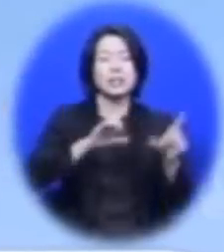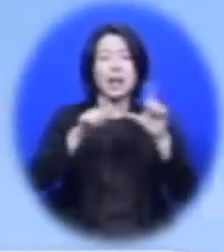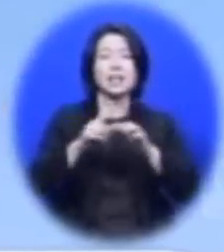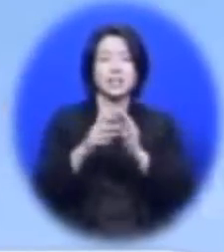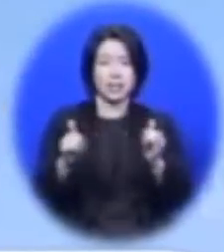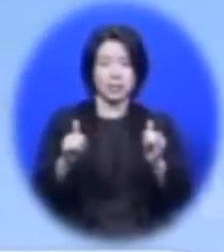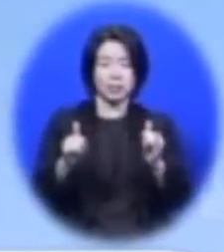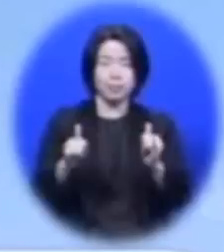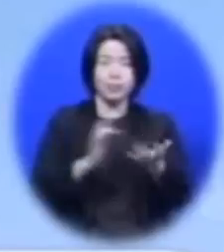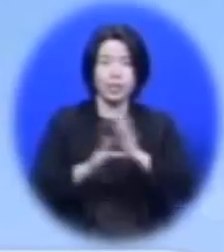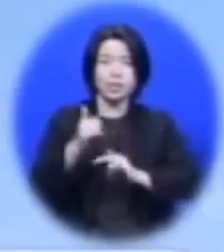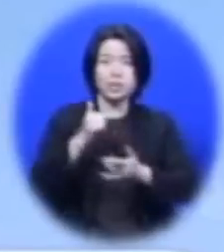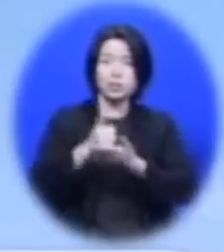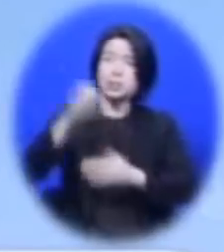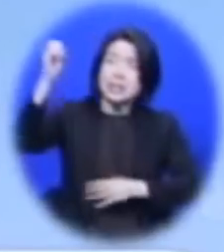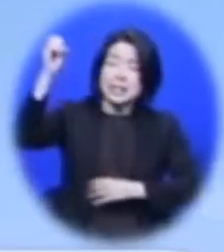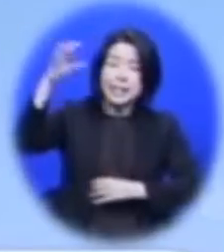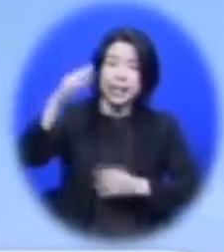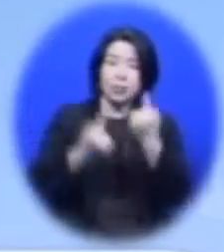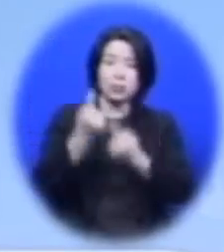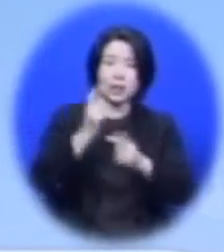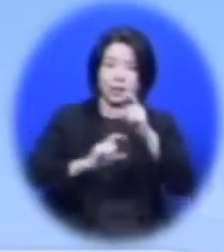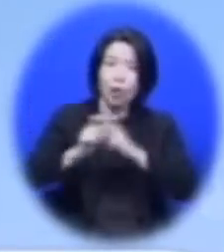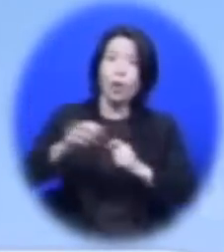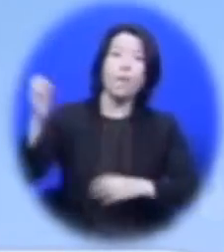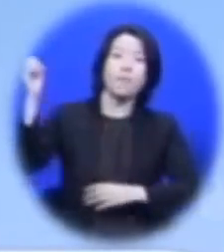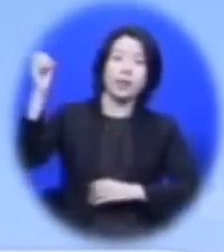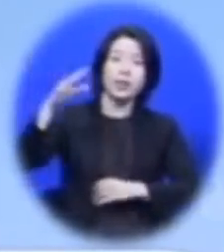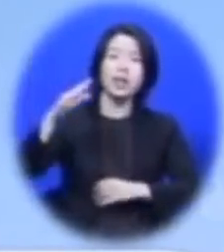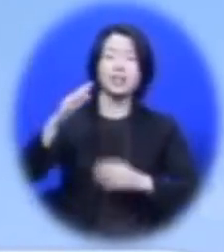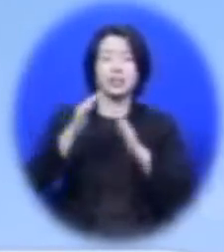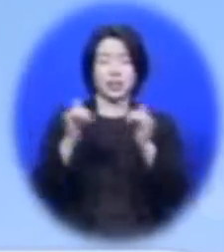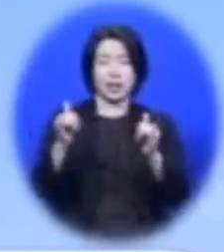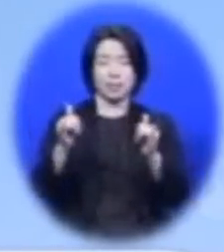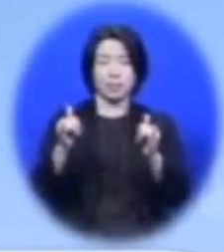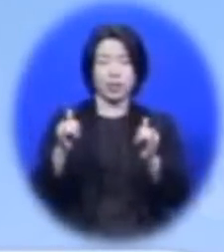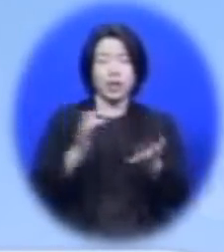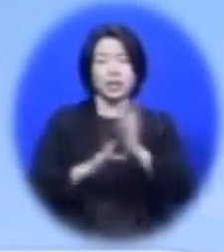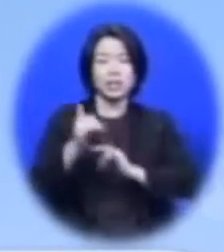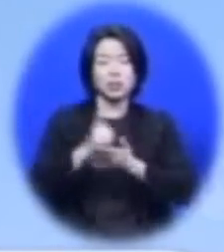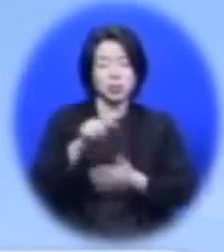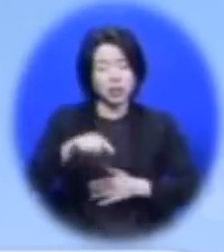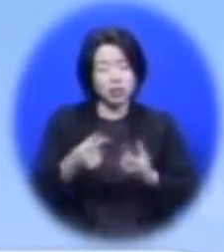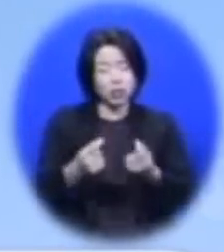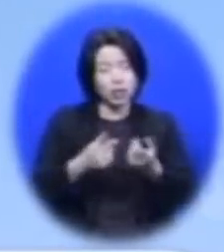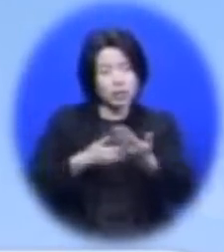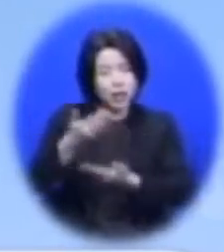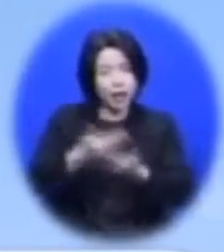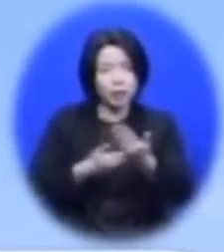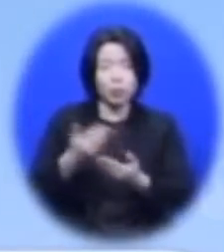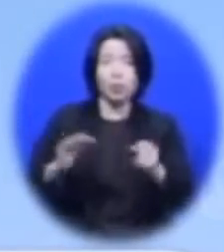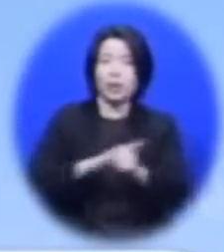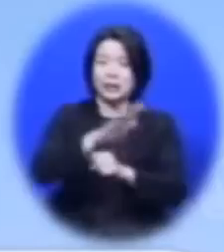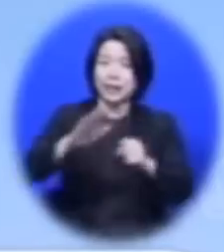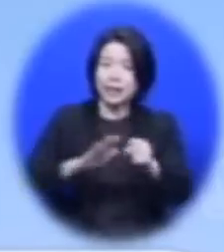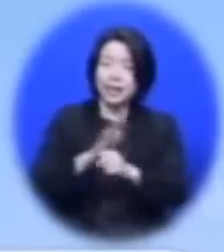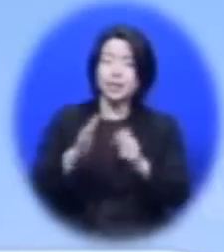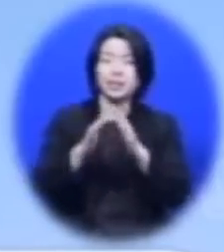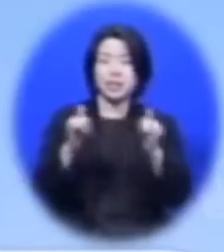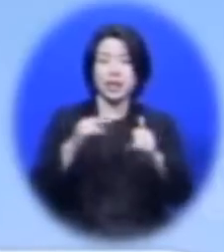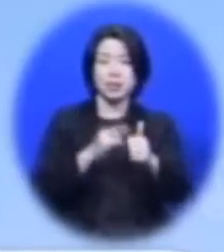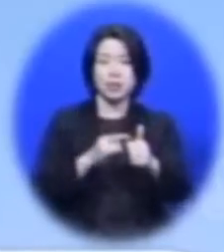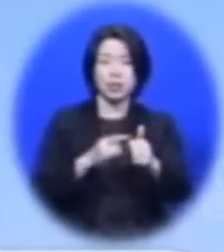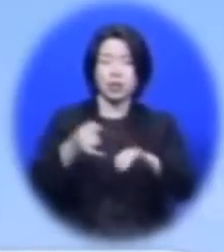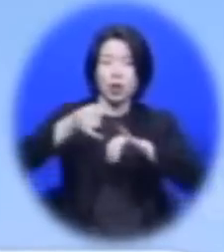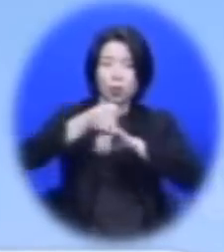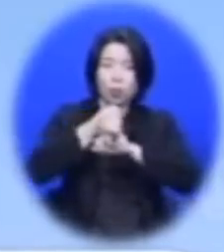예수님이 태양보다 빛나는 빛이신데 예수님과 이렇게 사귀고 예수님과 이렇게 사랑하는 사람에게는